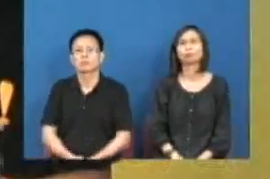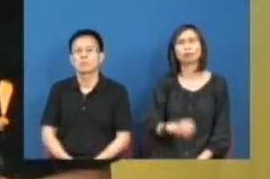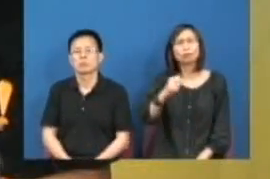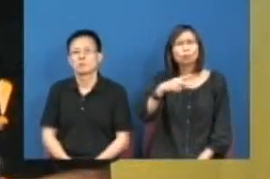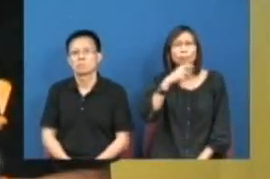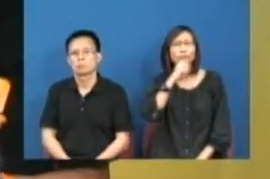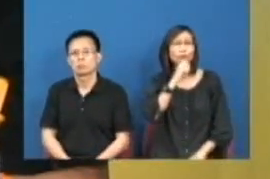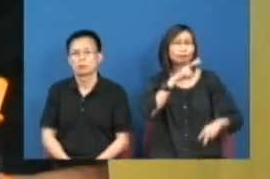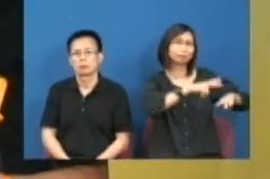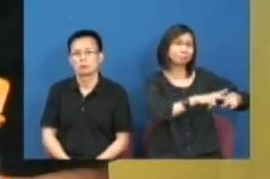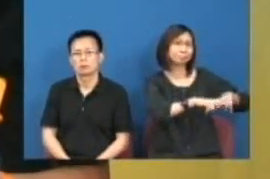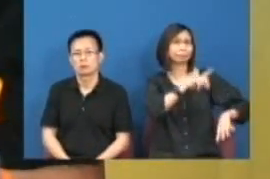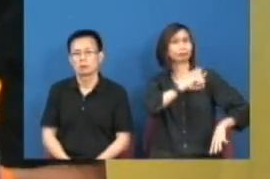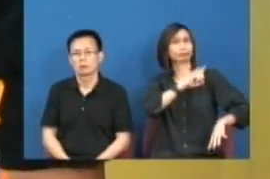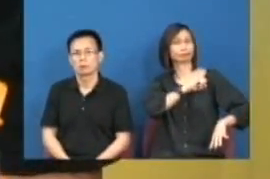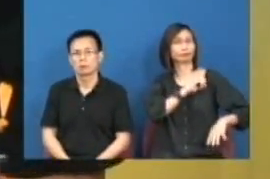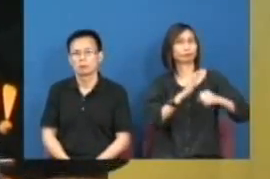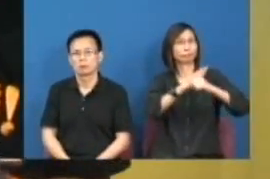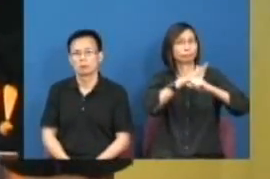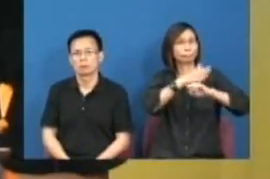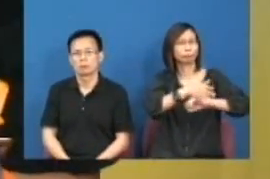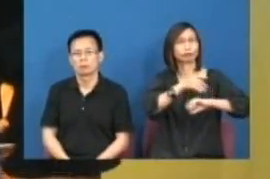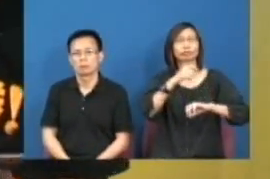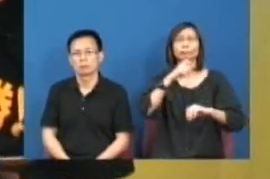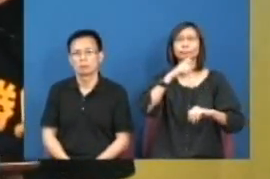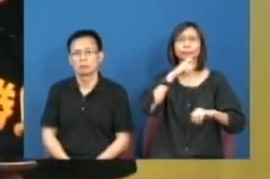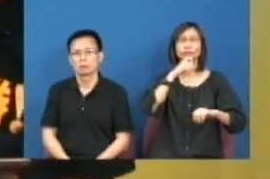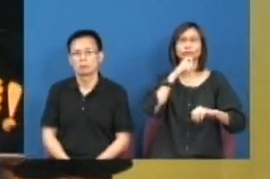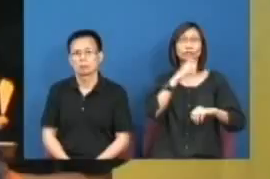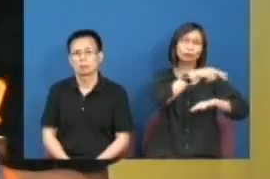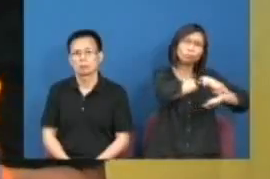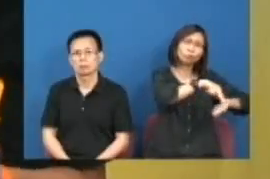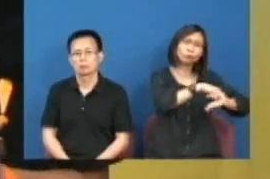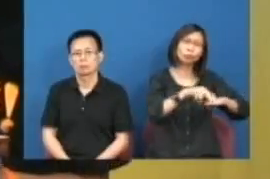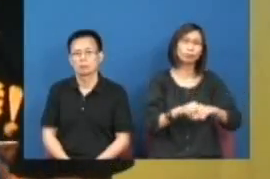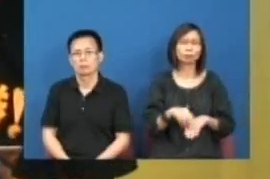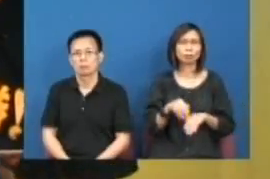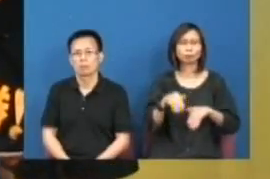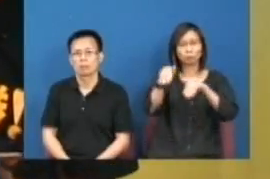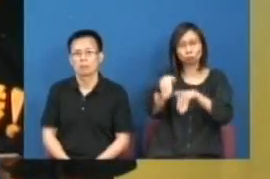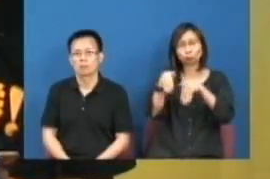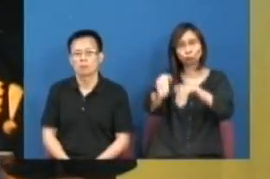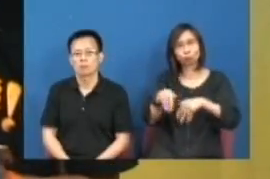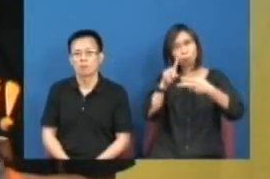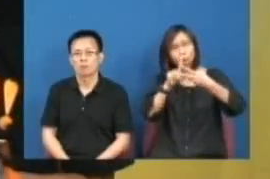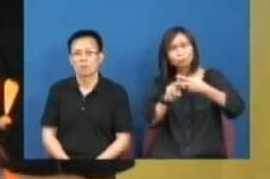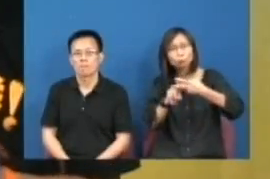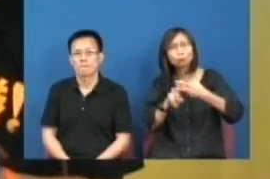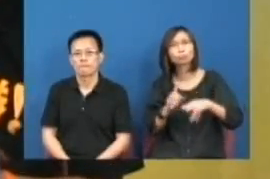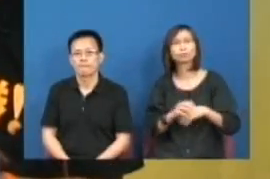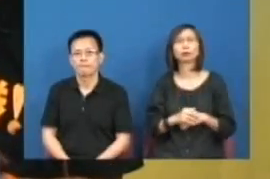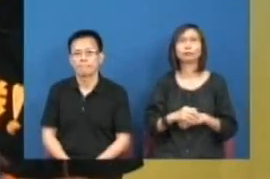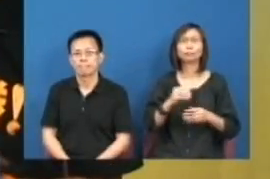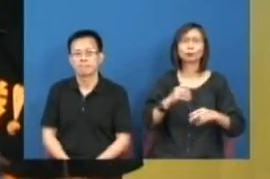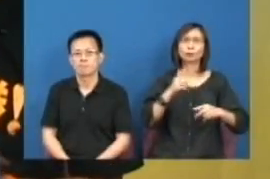實內地自己本身社會都有邊緣化噶，譬如話弱勢社群啊、農民工啊等等依扎人，咁所以增城本